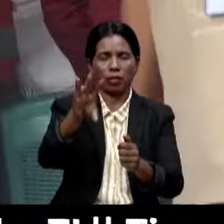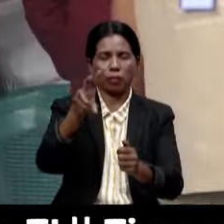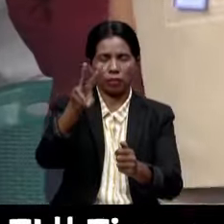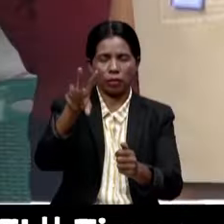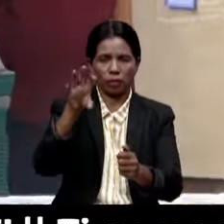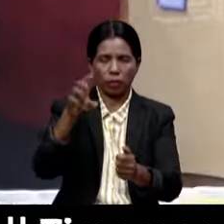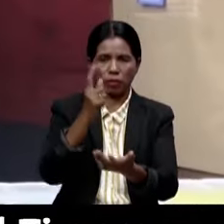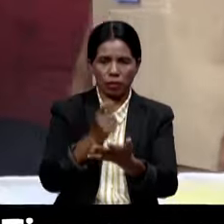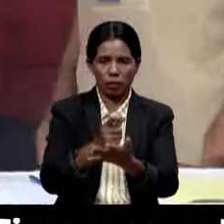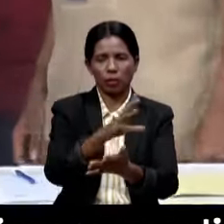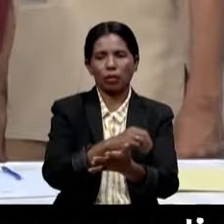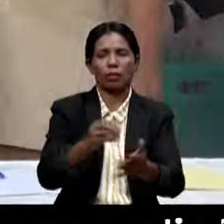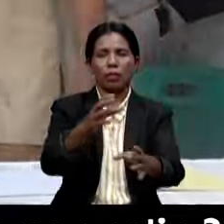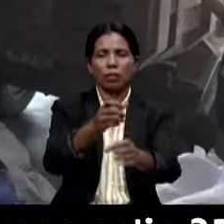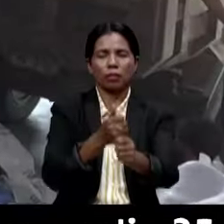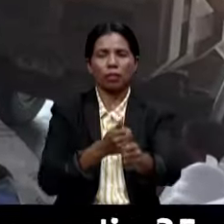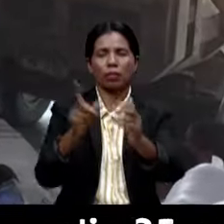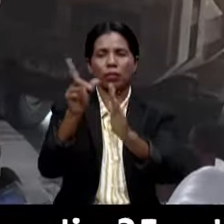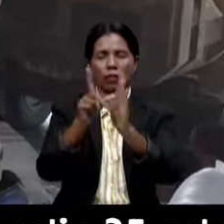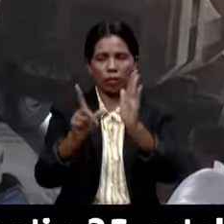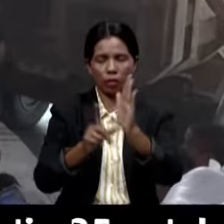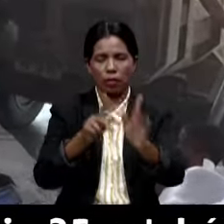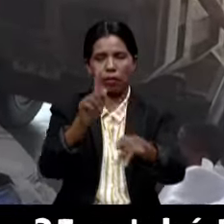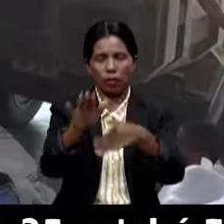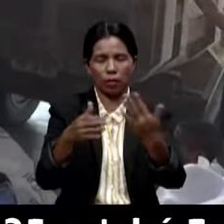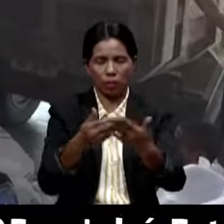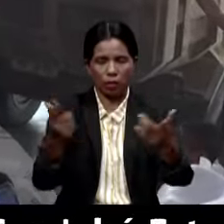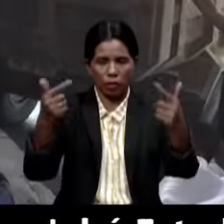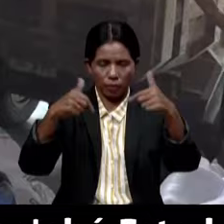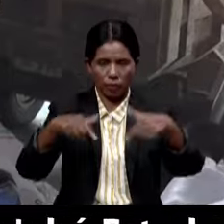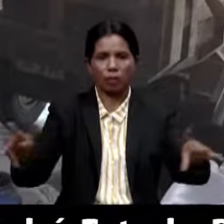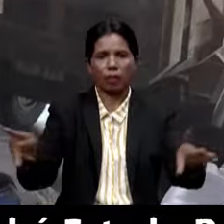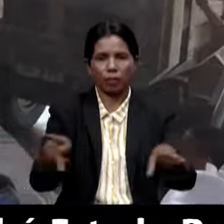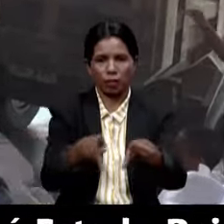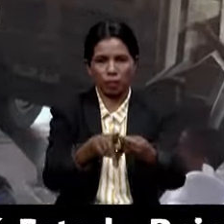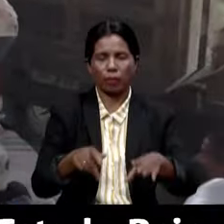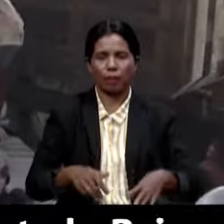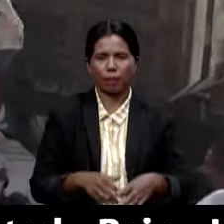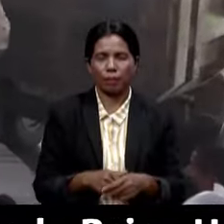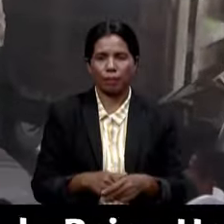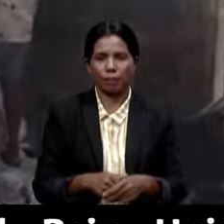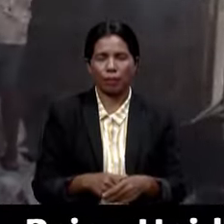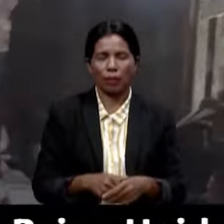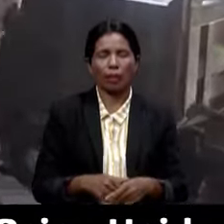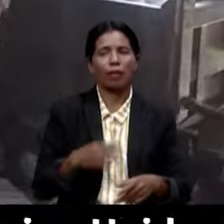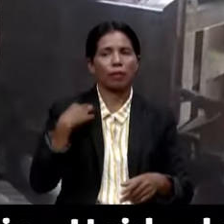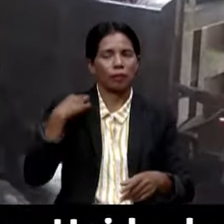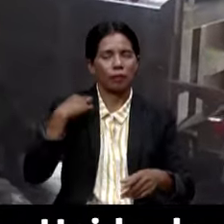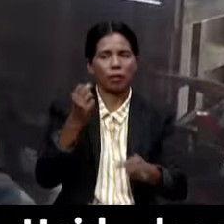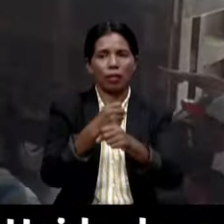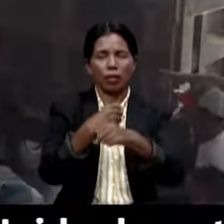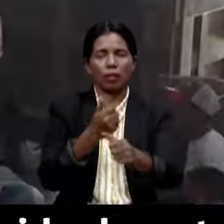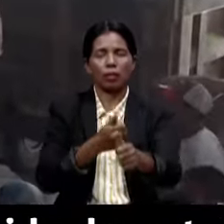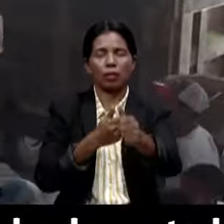no kada paroquia se simo tuir lista sarani nebe makatu mai participa missa i hata sitolo camisola ne produz